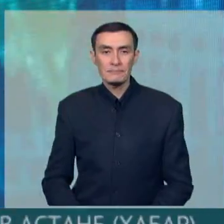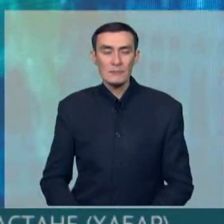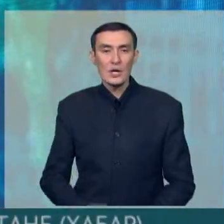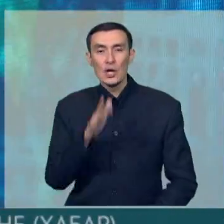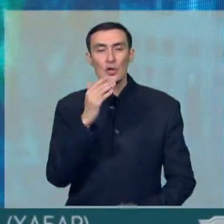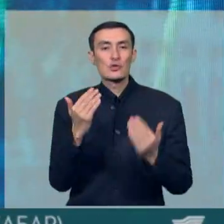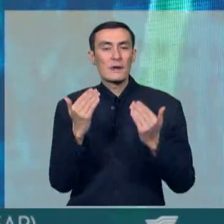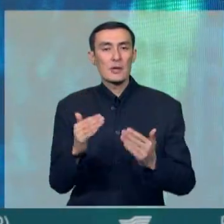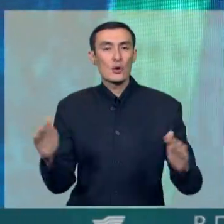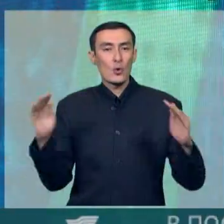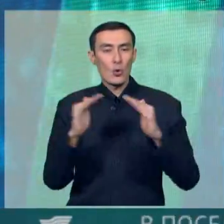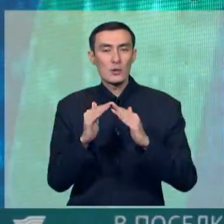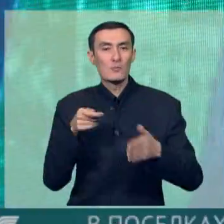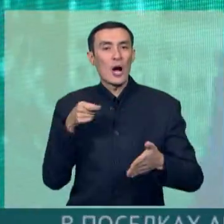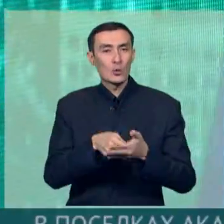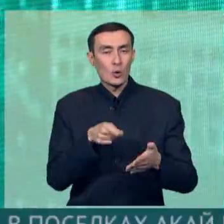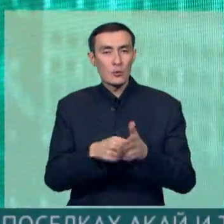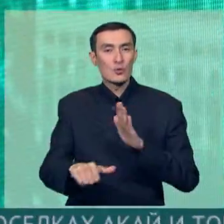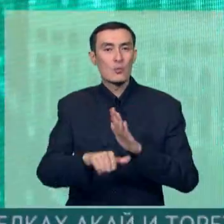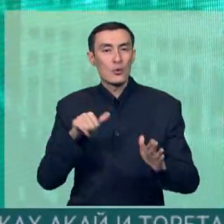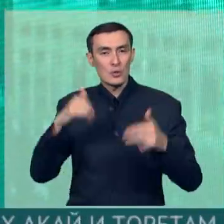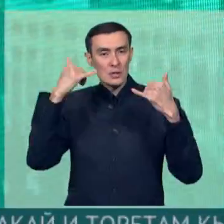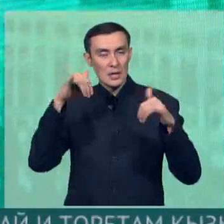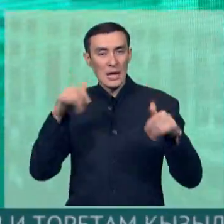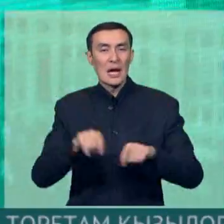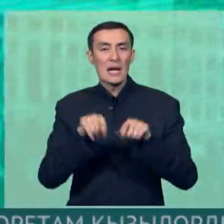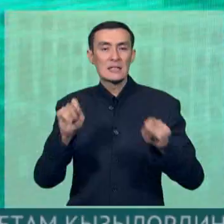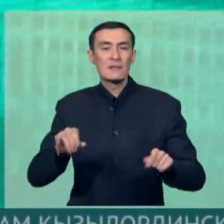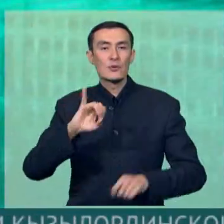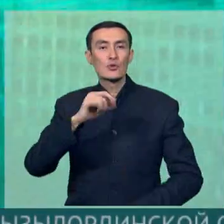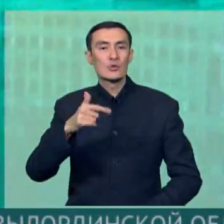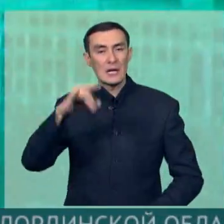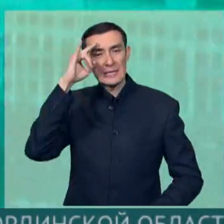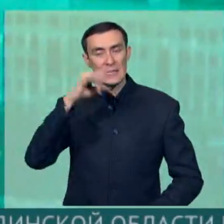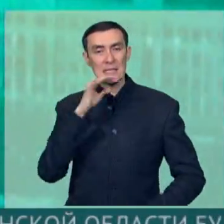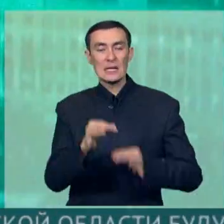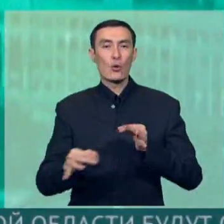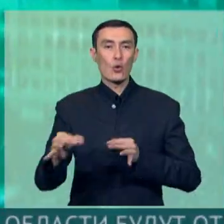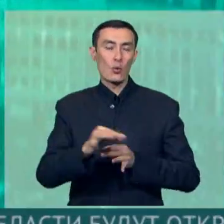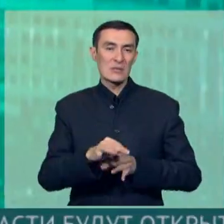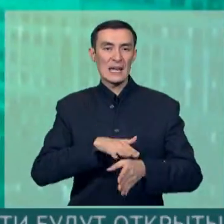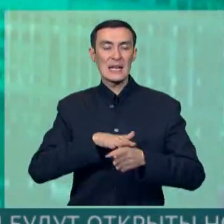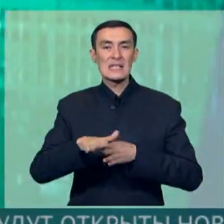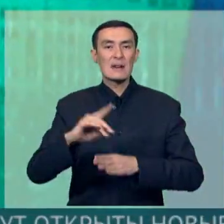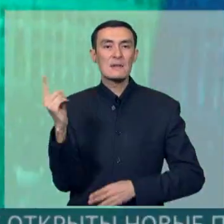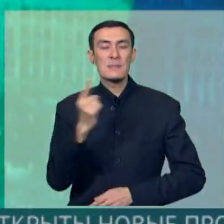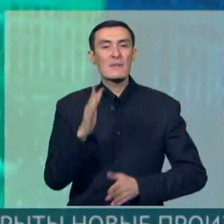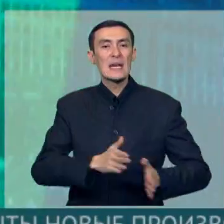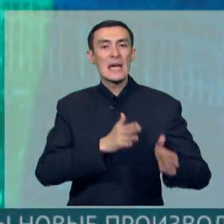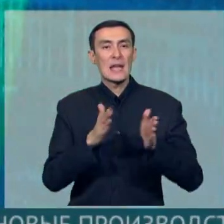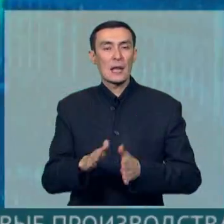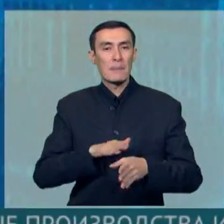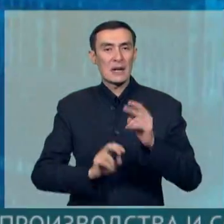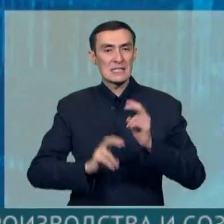Современный комплекс по корму и убою скота открылся в Казгурском районе Южно-Казахстанской области. Здесь реализовали первый этап